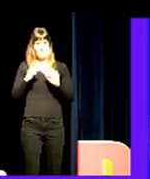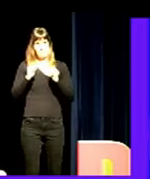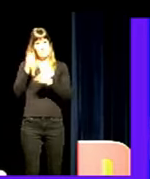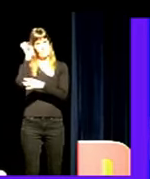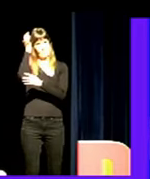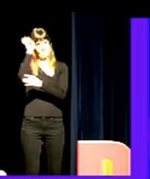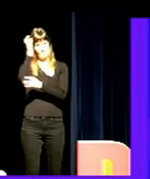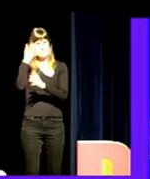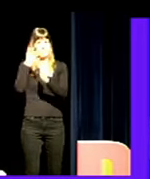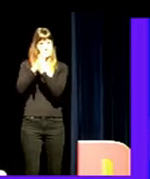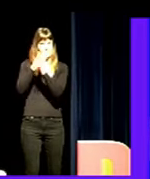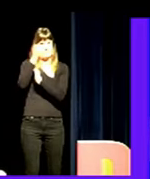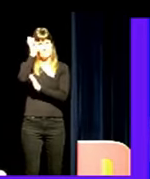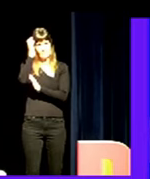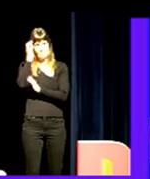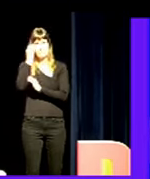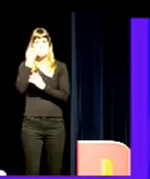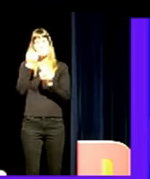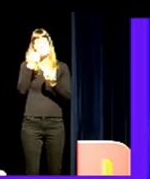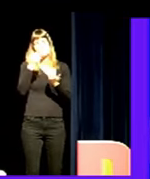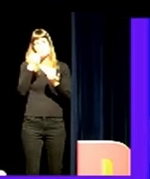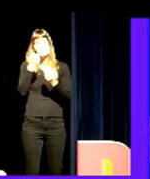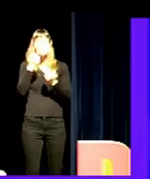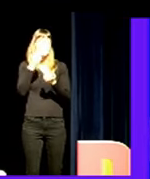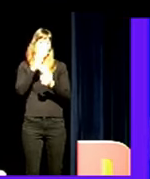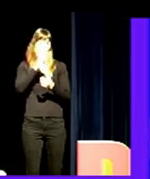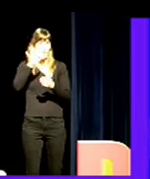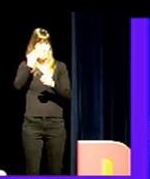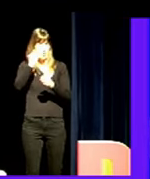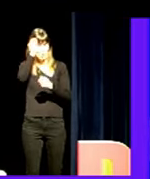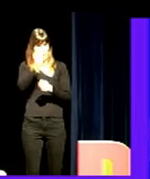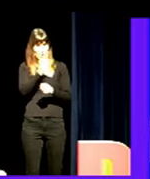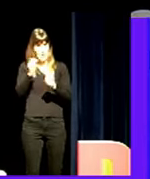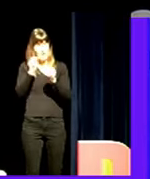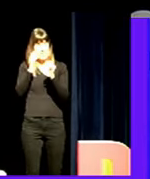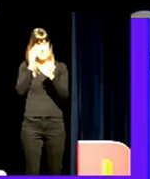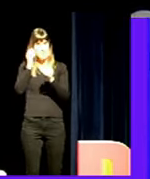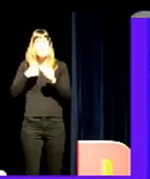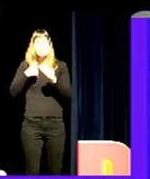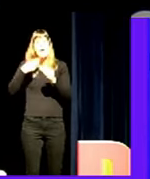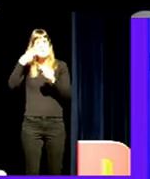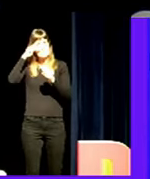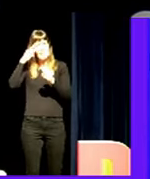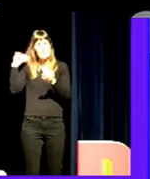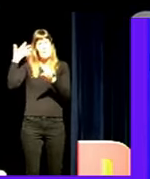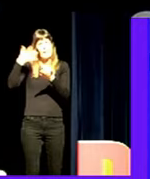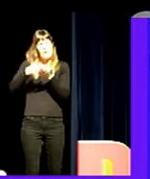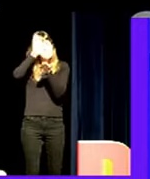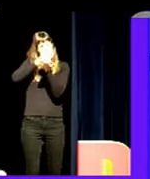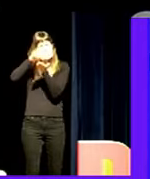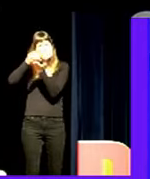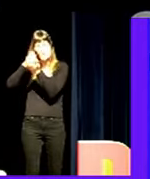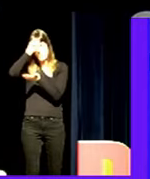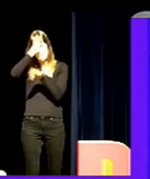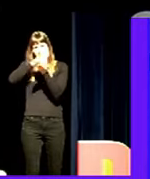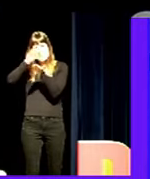da, berrogeita bost minututan, planteatzen nik ikusi egin dodana, baina beti ere, elpin